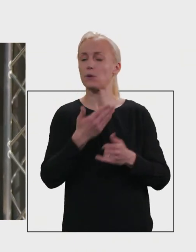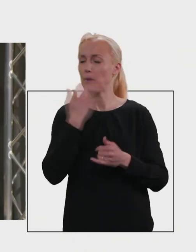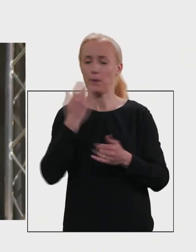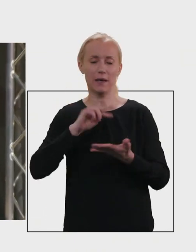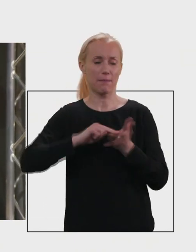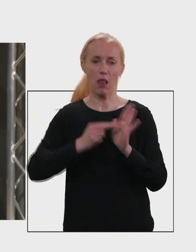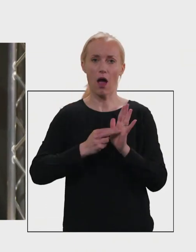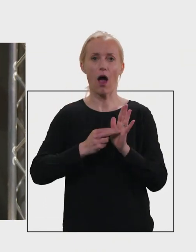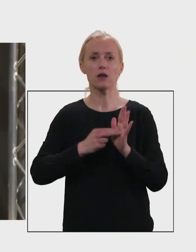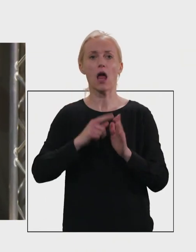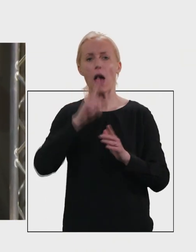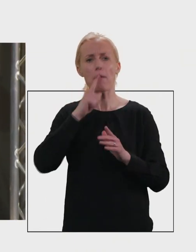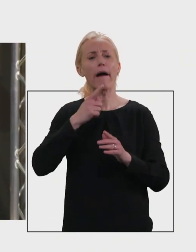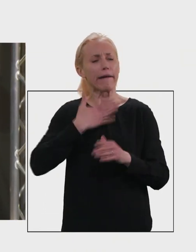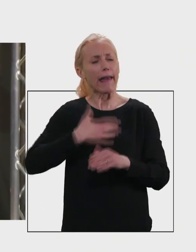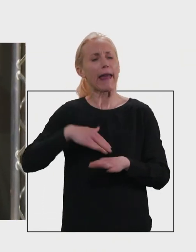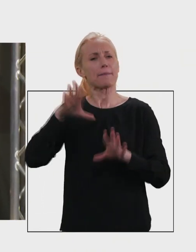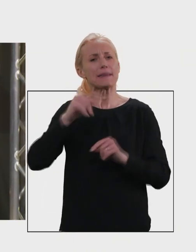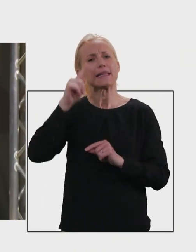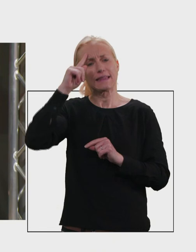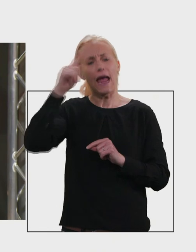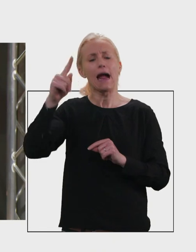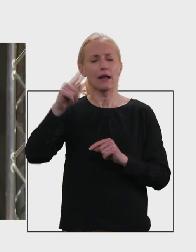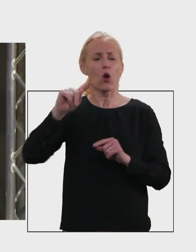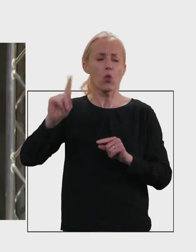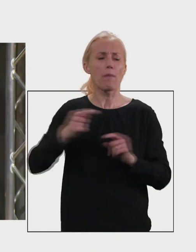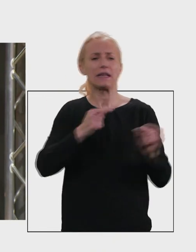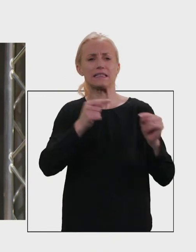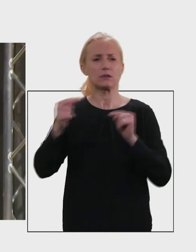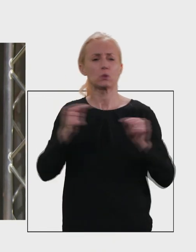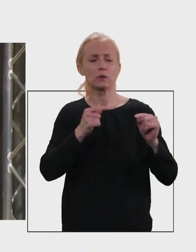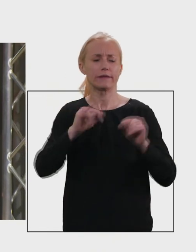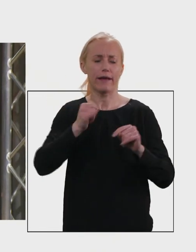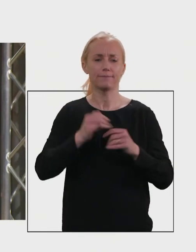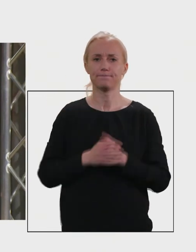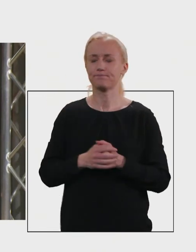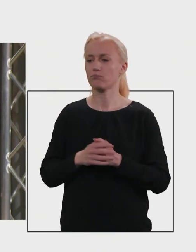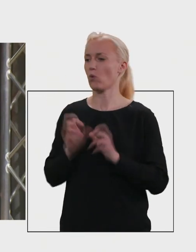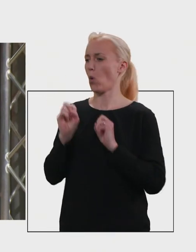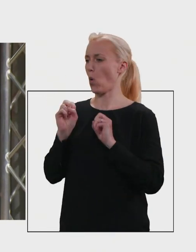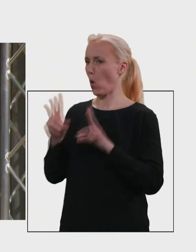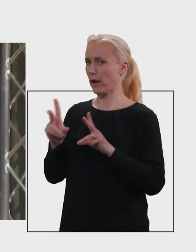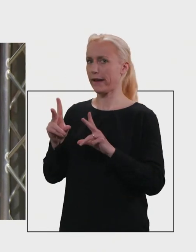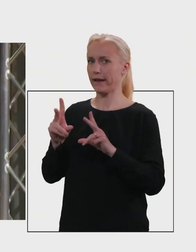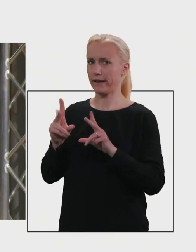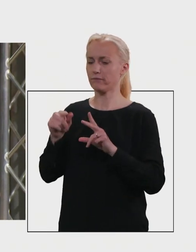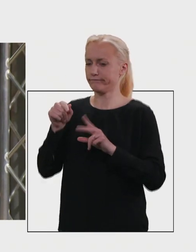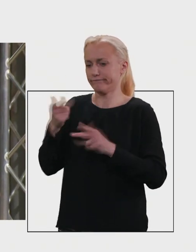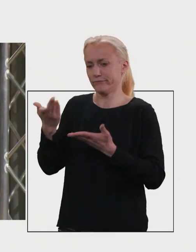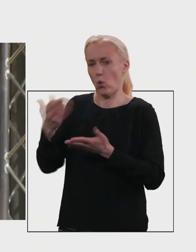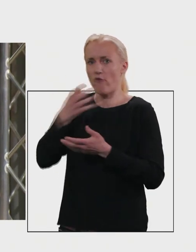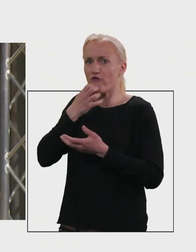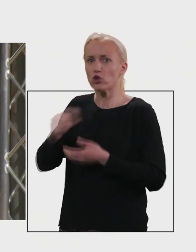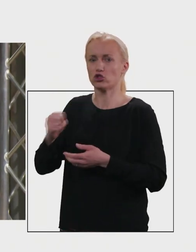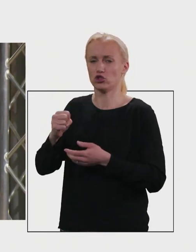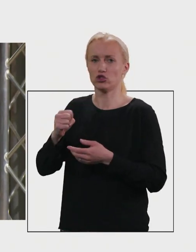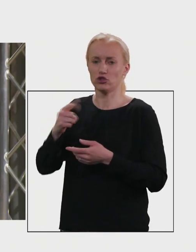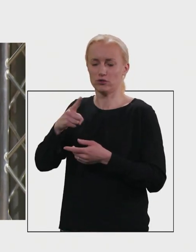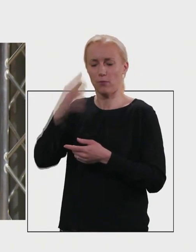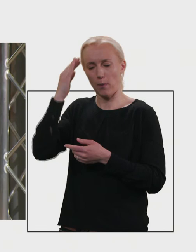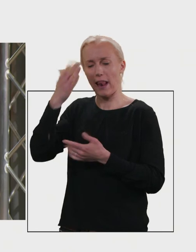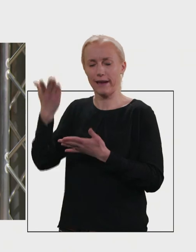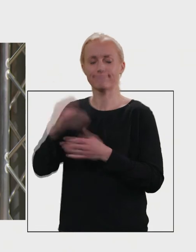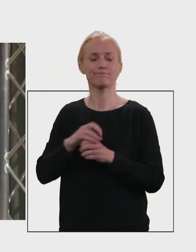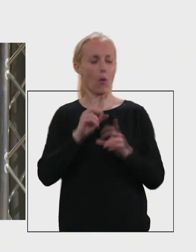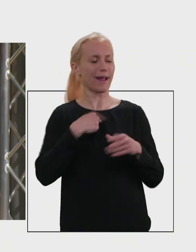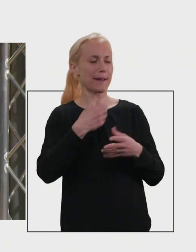was, was wir gerne mitdenken und auch nochmal diskutieren. Okay, hier ist auf jeden Fall der ausdrückliche Wunsch, dass man drüber nachdenkt. Das nehme ich mit,